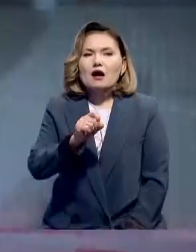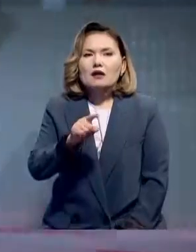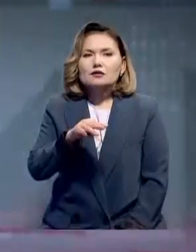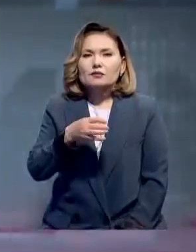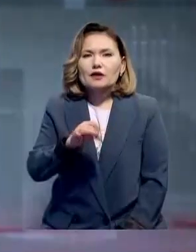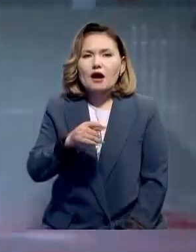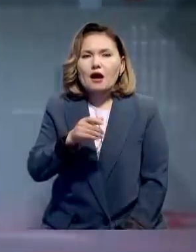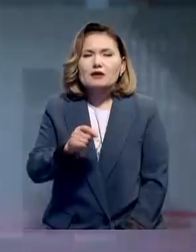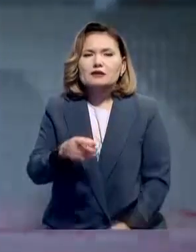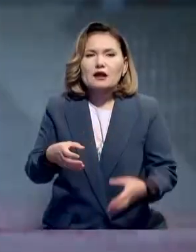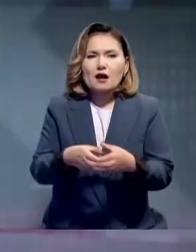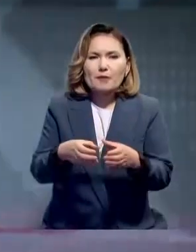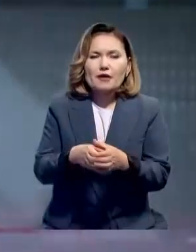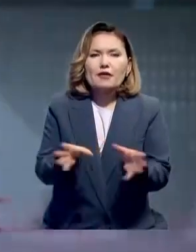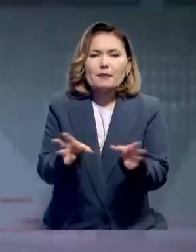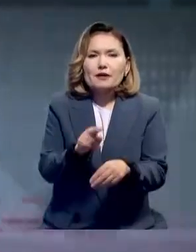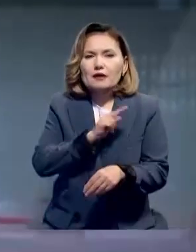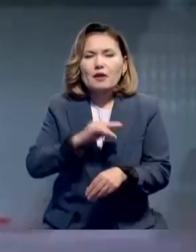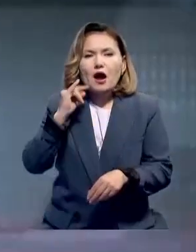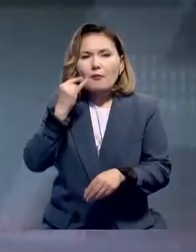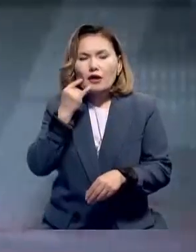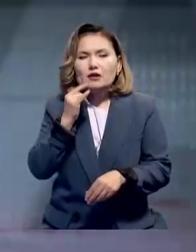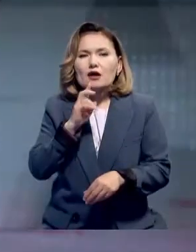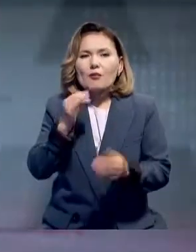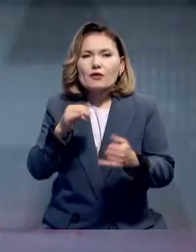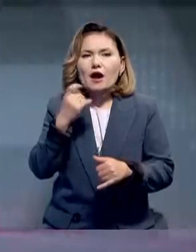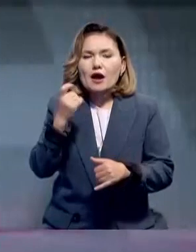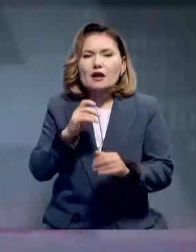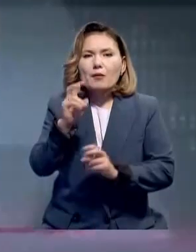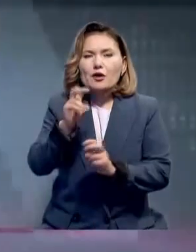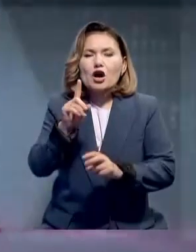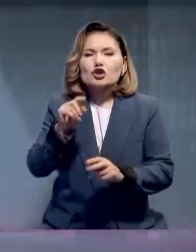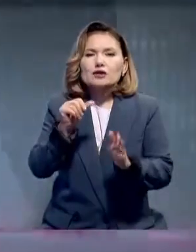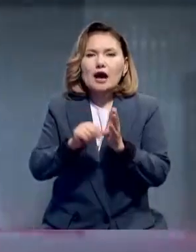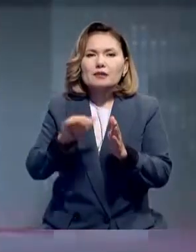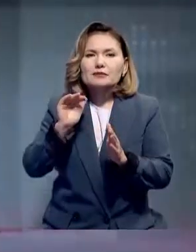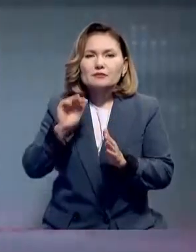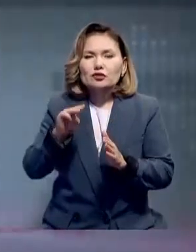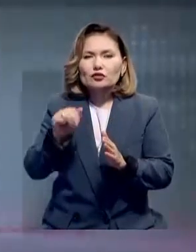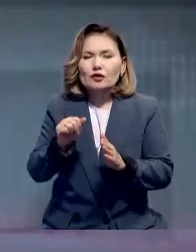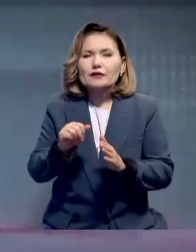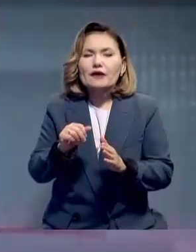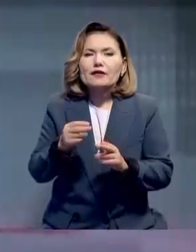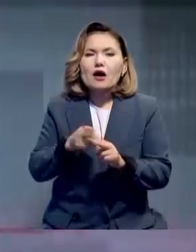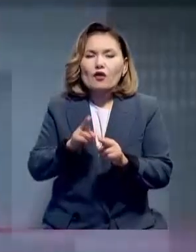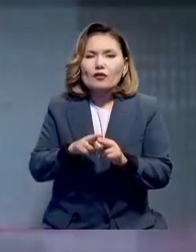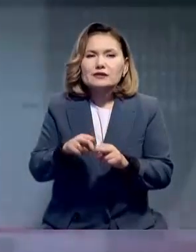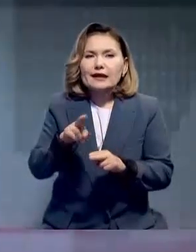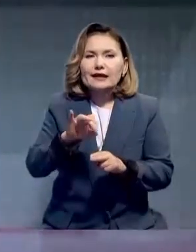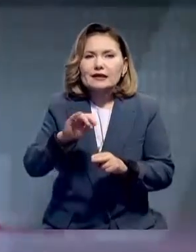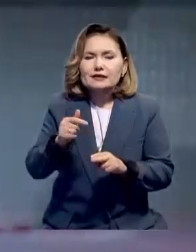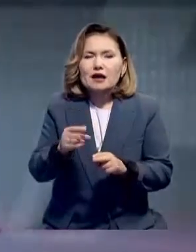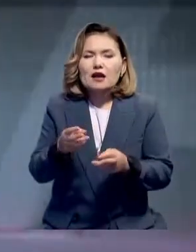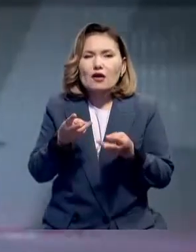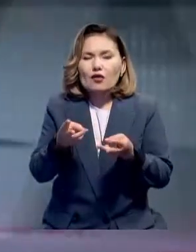Қазмұнайгаз франциялық компаниямен бірлесіп, Павлодар мұнай химиясы зауытында 160 мың тоннаға дейін қысқы дизель отын өндіруге мүмкіндік